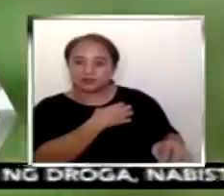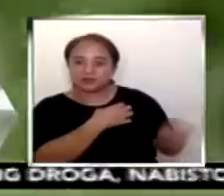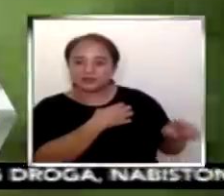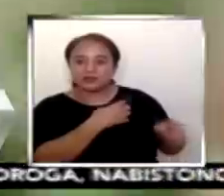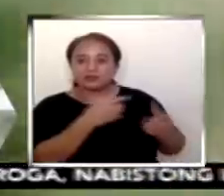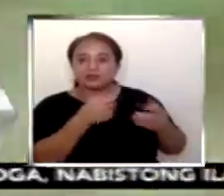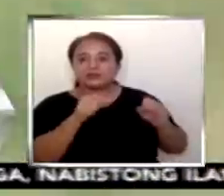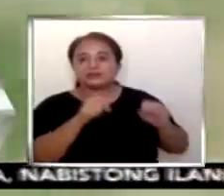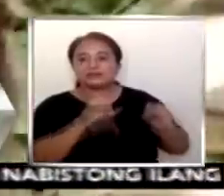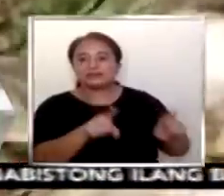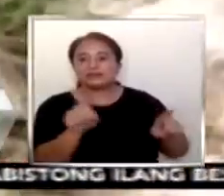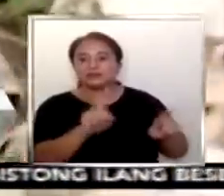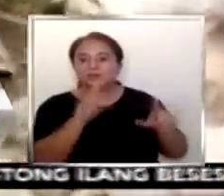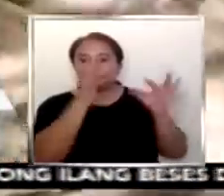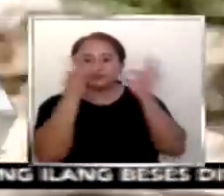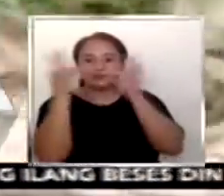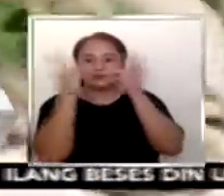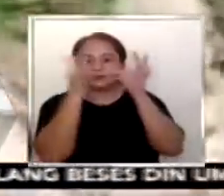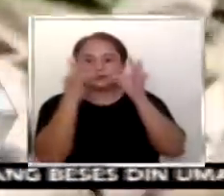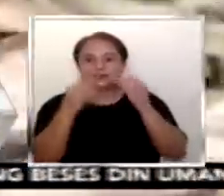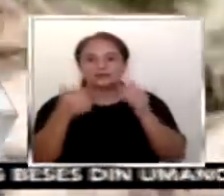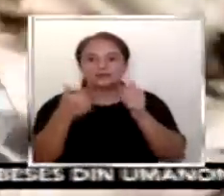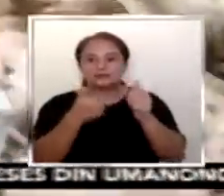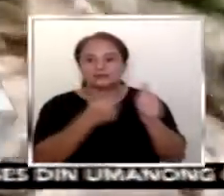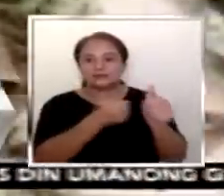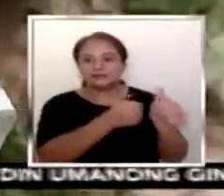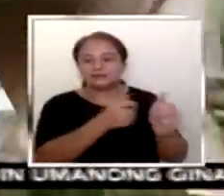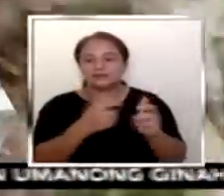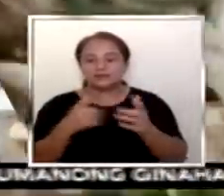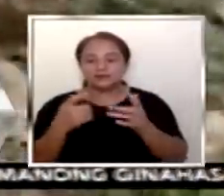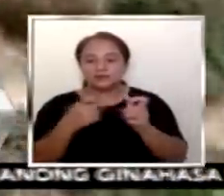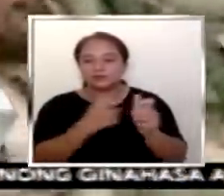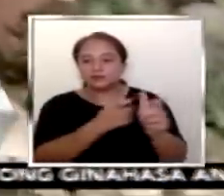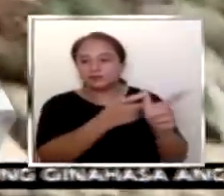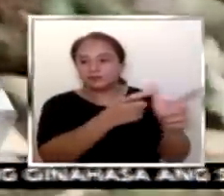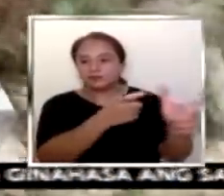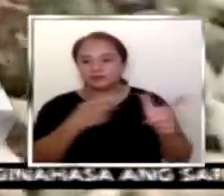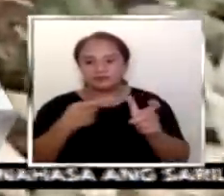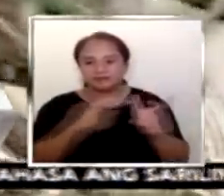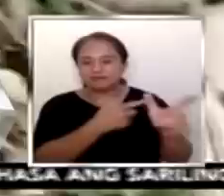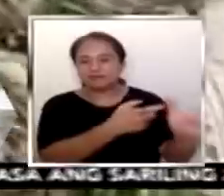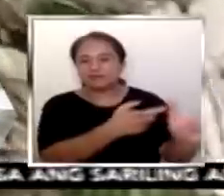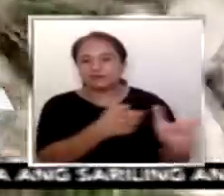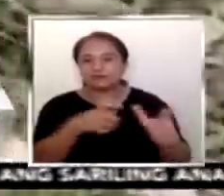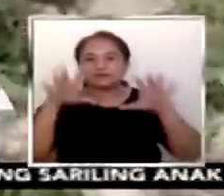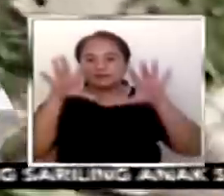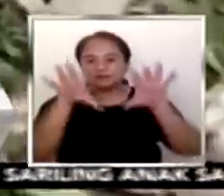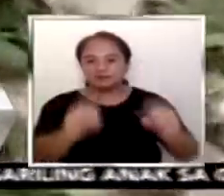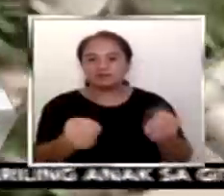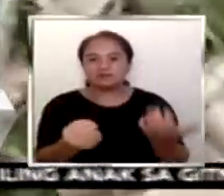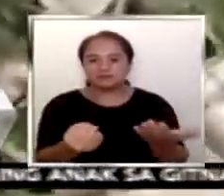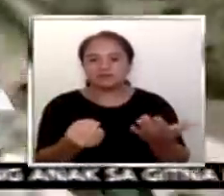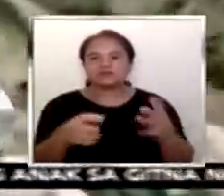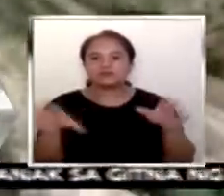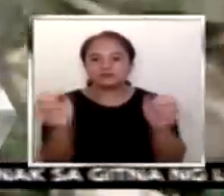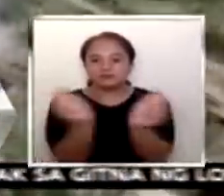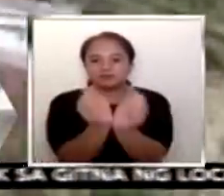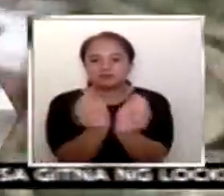Habulin niyo! Matapos ang habulan, sa sagingan, inabutan din at naposasan ang 41 anyos na